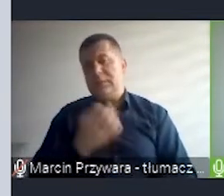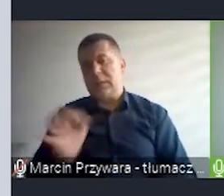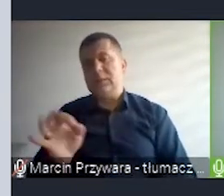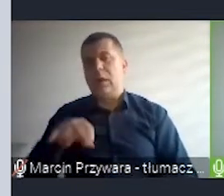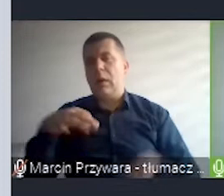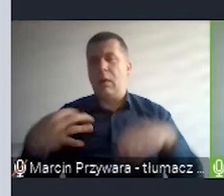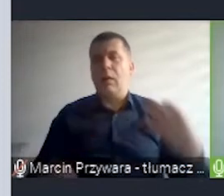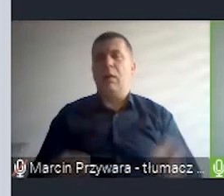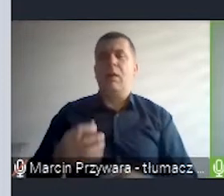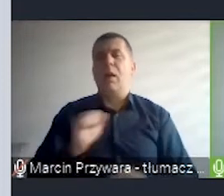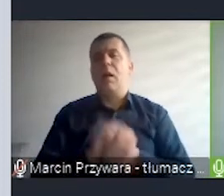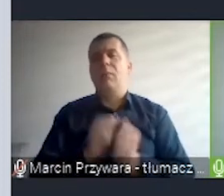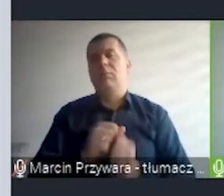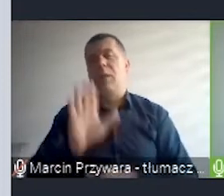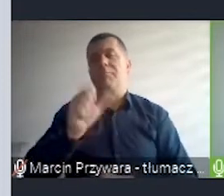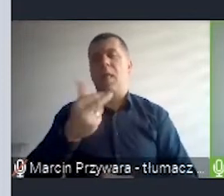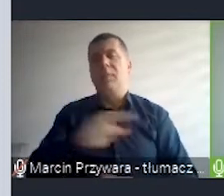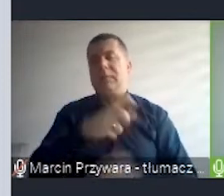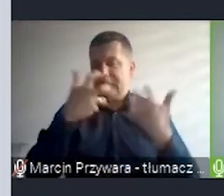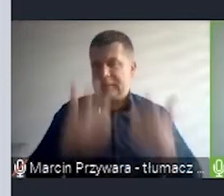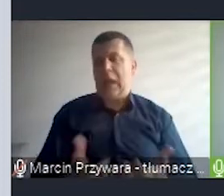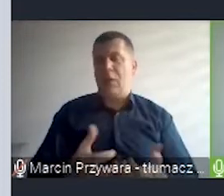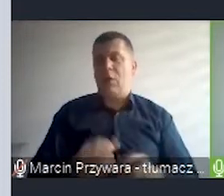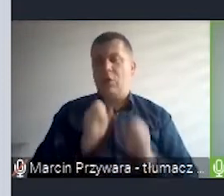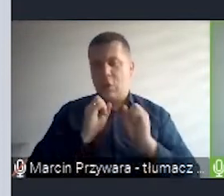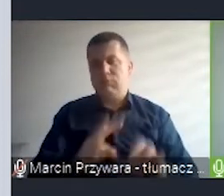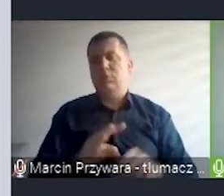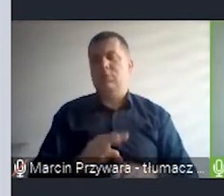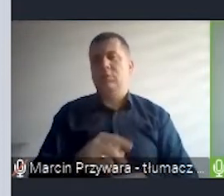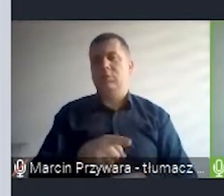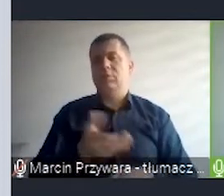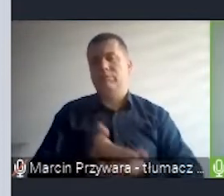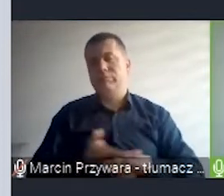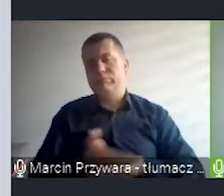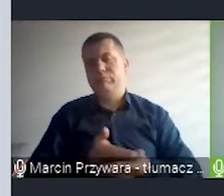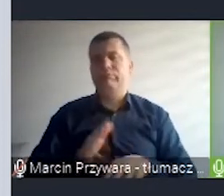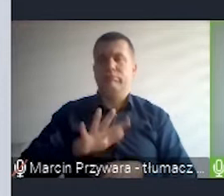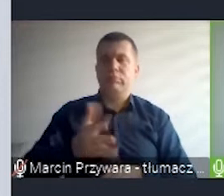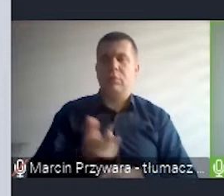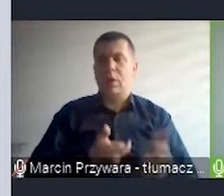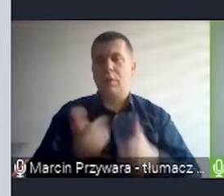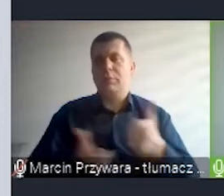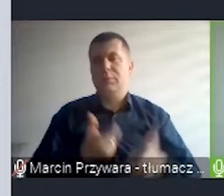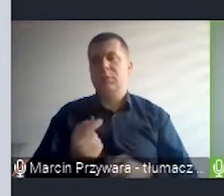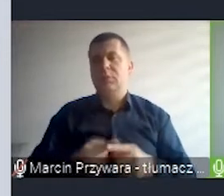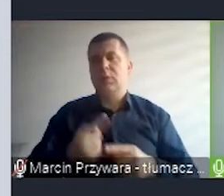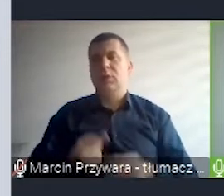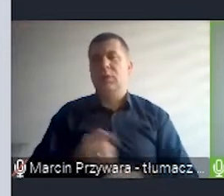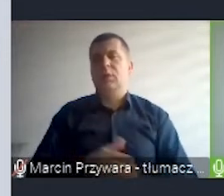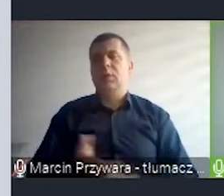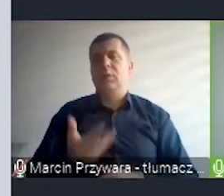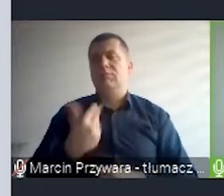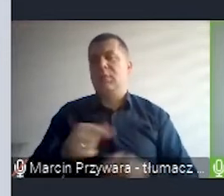intencjonalny, że beneficjent chciał dopuścić się określonych